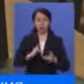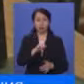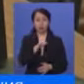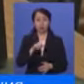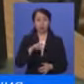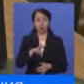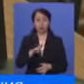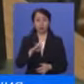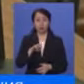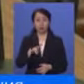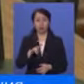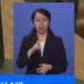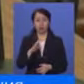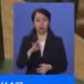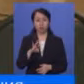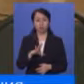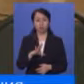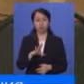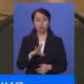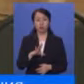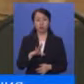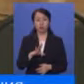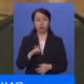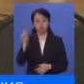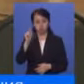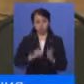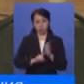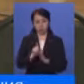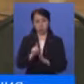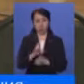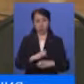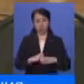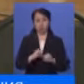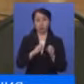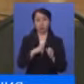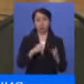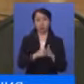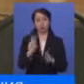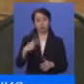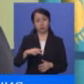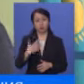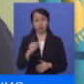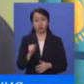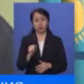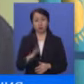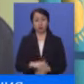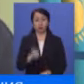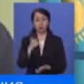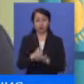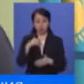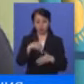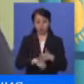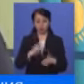Zoom, Bloomland и Classroom. Прием электронных заявлений для учеников начального звена проходит с 14 по 25 августа. С главного входа